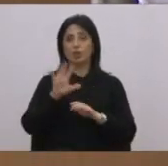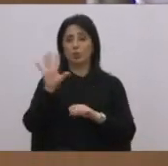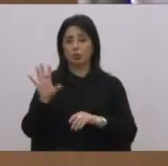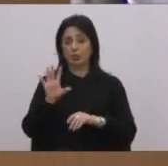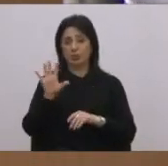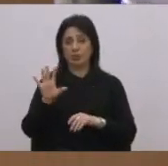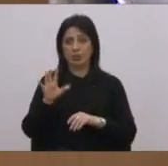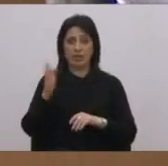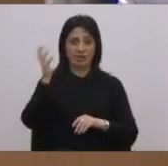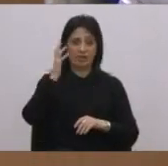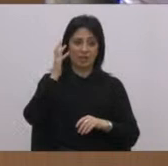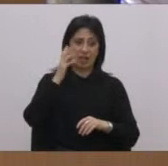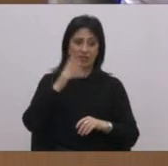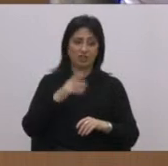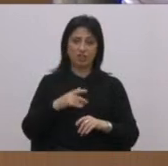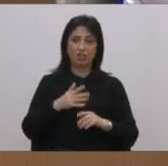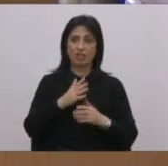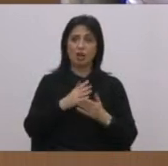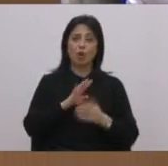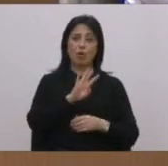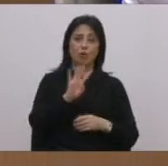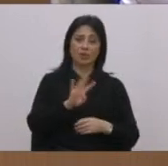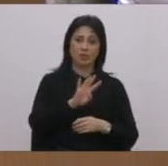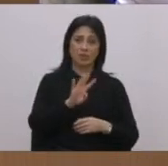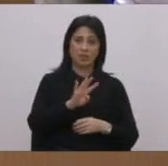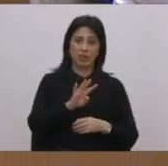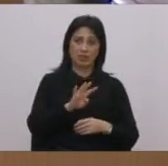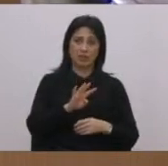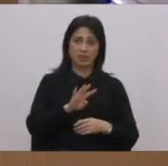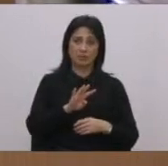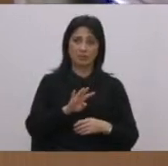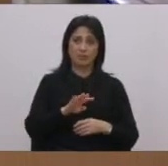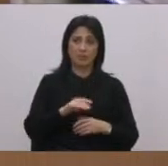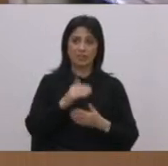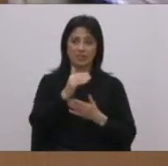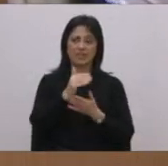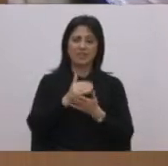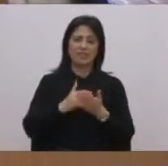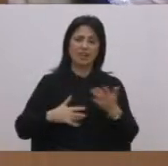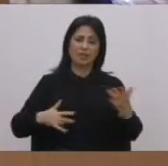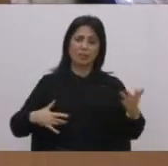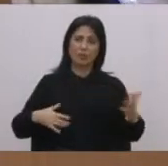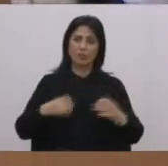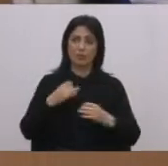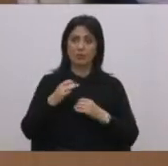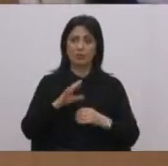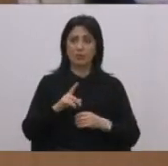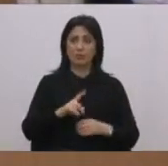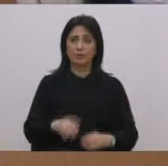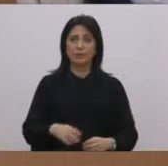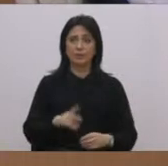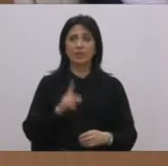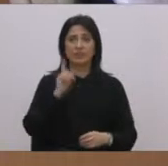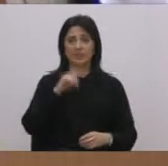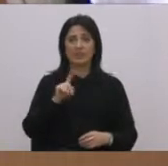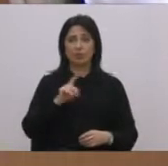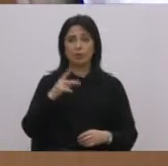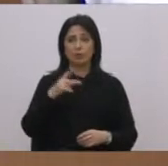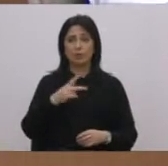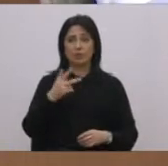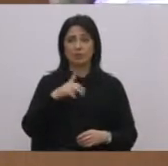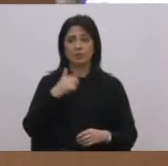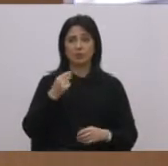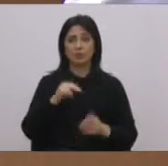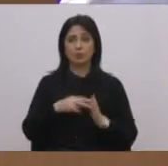საათი, თელავში ნახევარზემეთ წყალი 4 საათით მიეწოდება და სია გრძელია, ბევრი რომ არ ვისაუბროთ. Ვიცით, რომ 2023